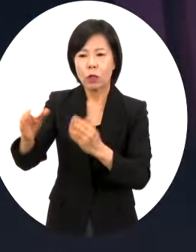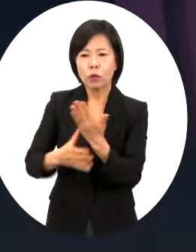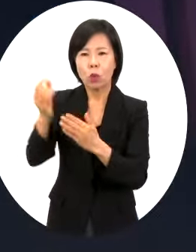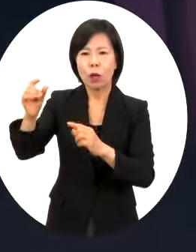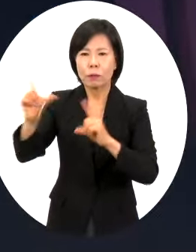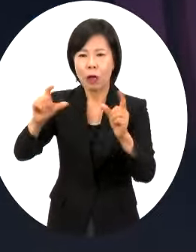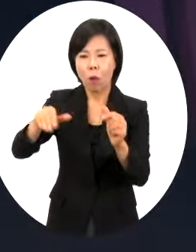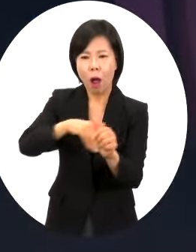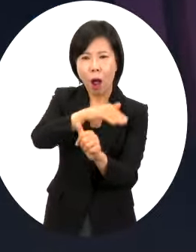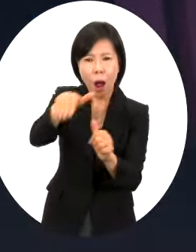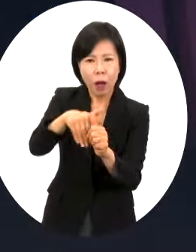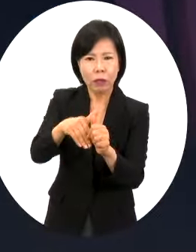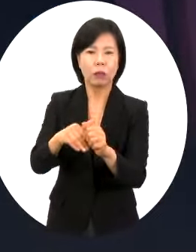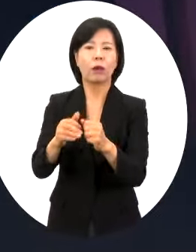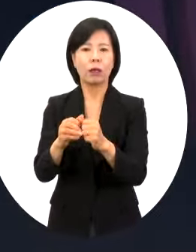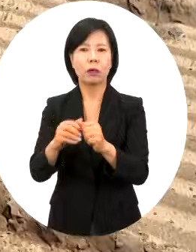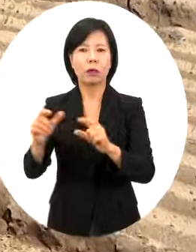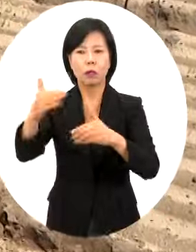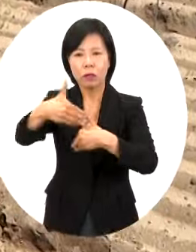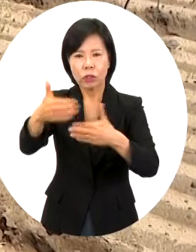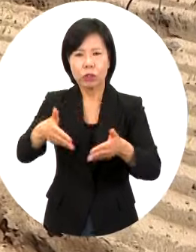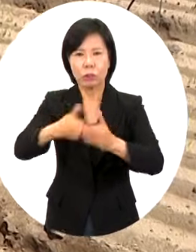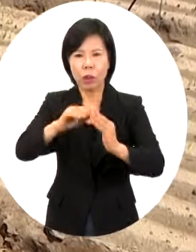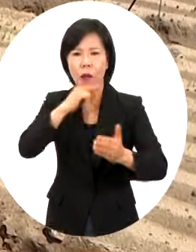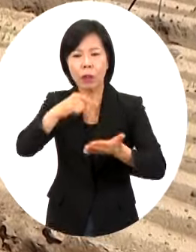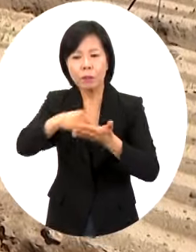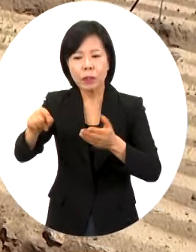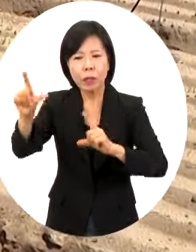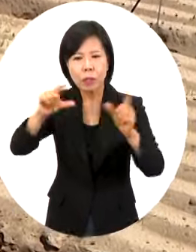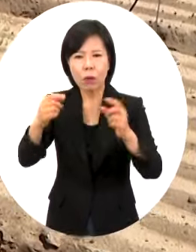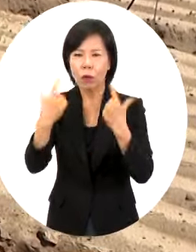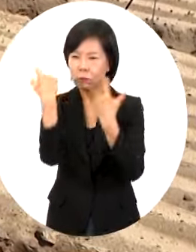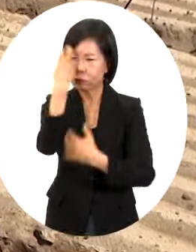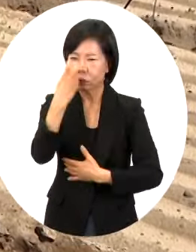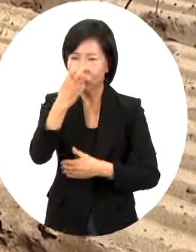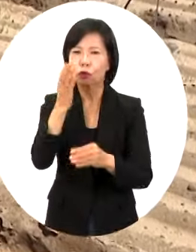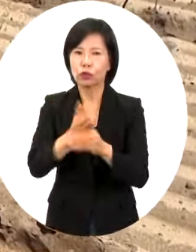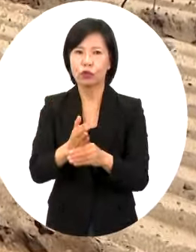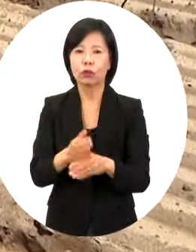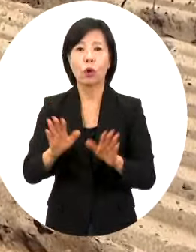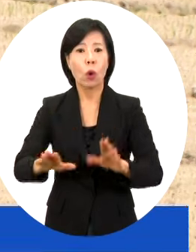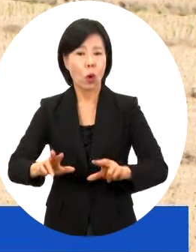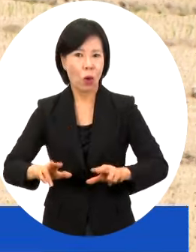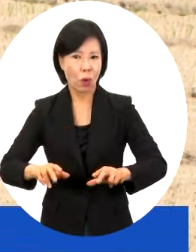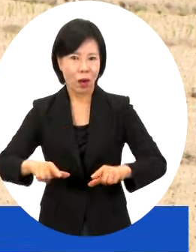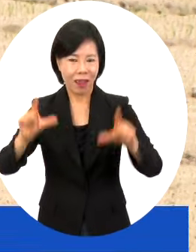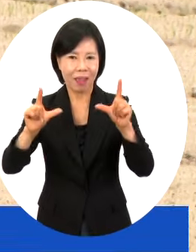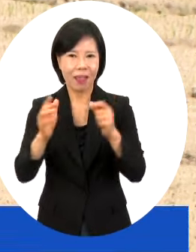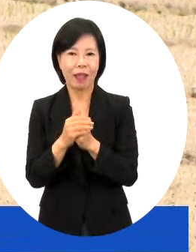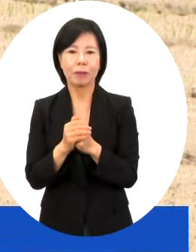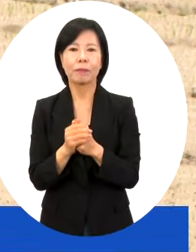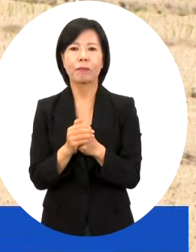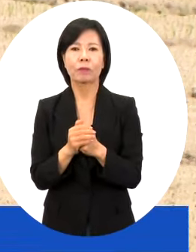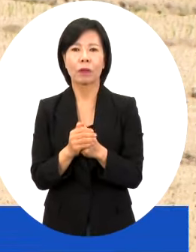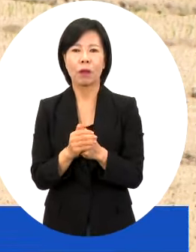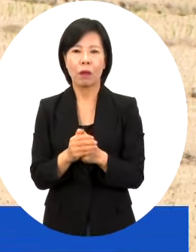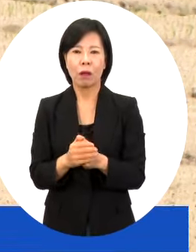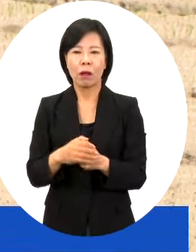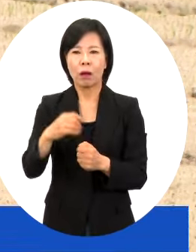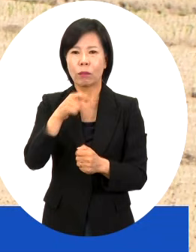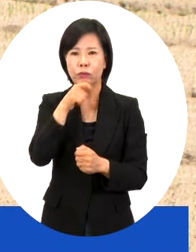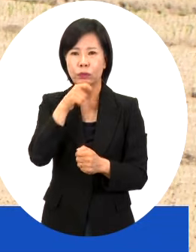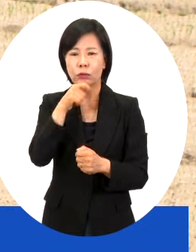대책 종합 상황실을 설치하고 피해 상황을 지속적으로 모니터링하고 있습니다. 또한 원래 이런 가뭄